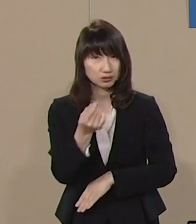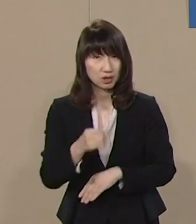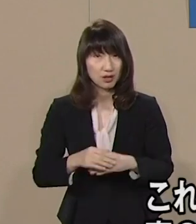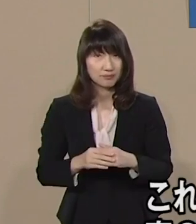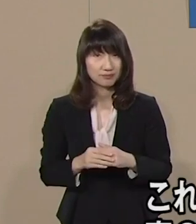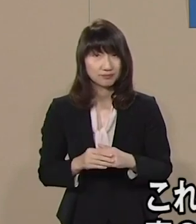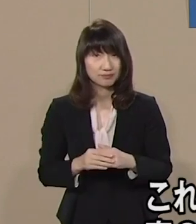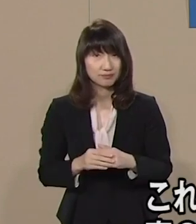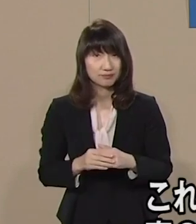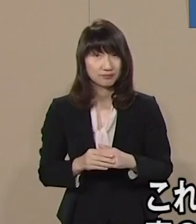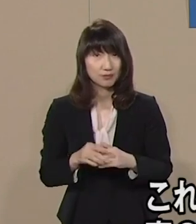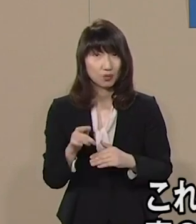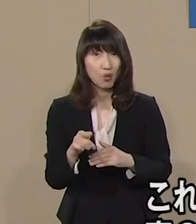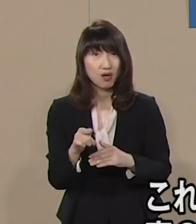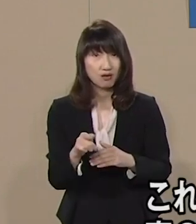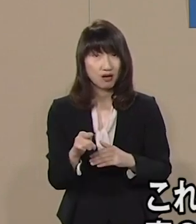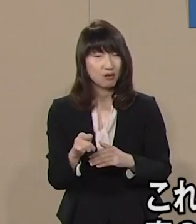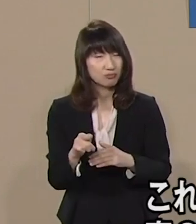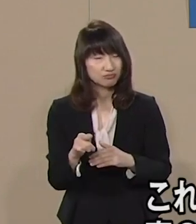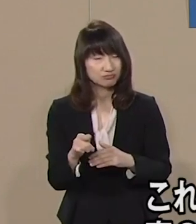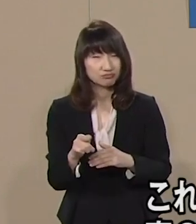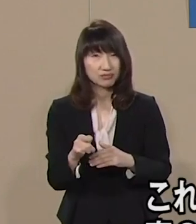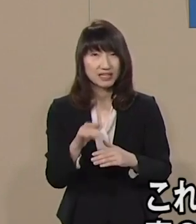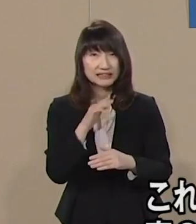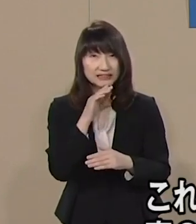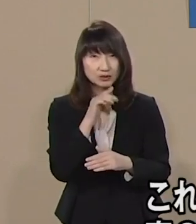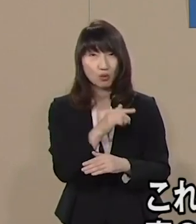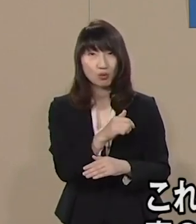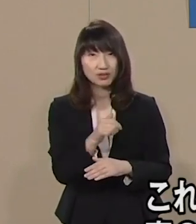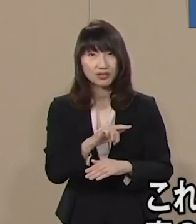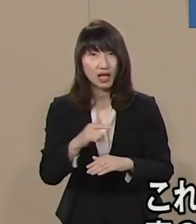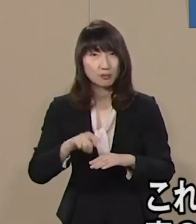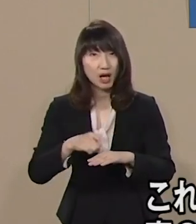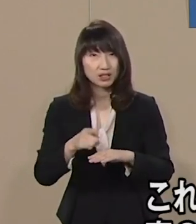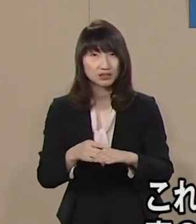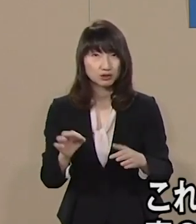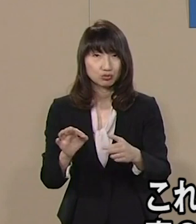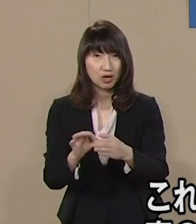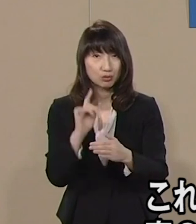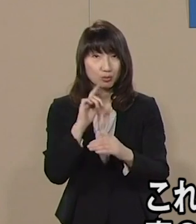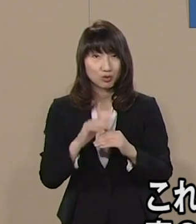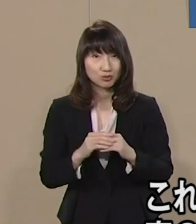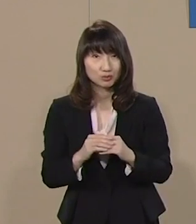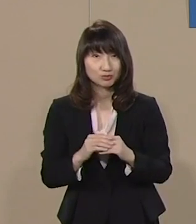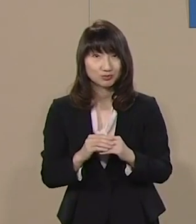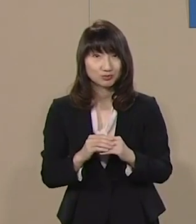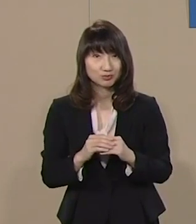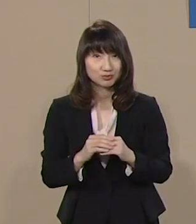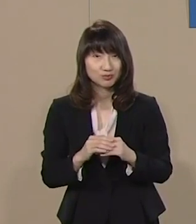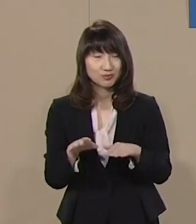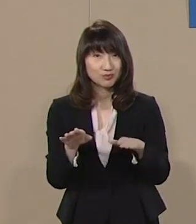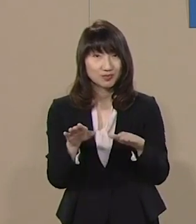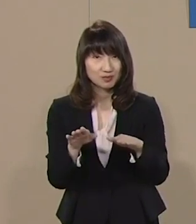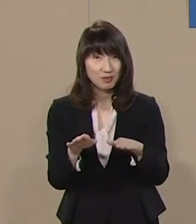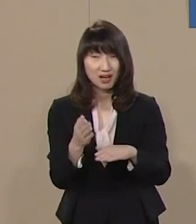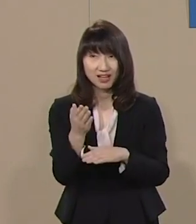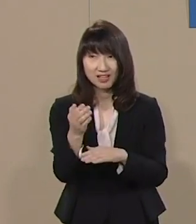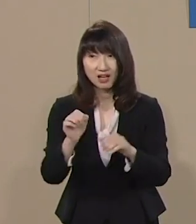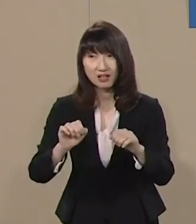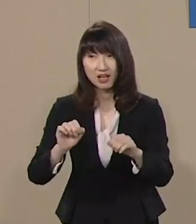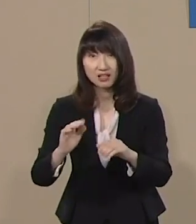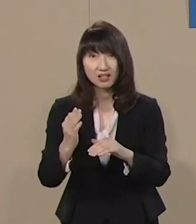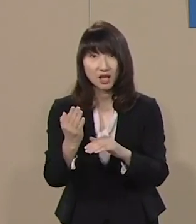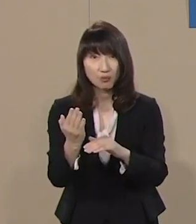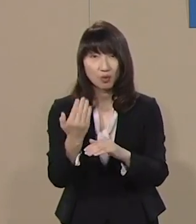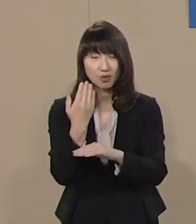かこれこそが掛け声だけではない神のダイバーしていた妖精だと思います今あなたが元気であっ